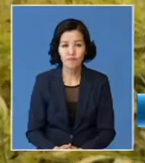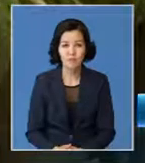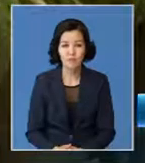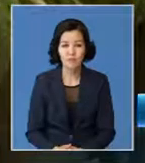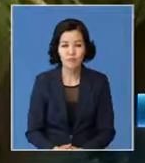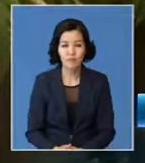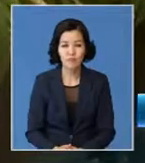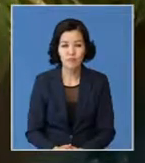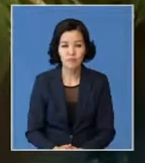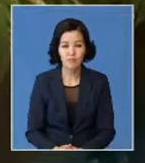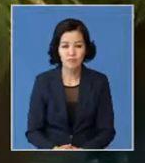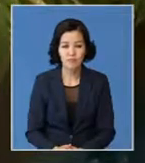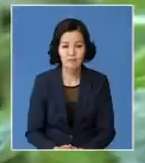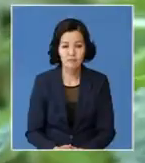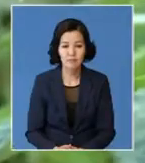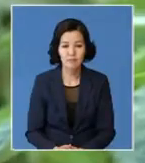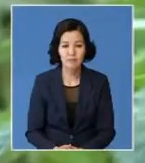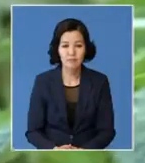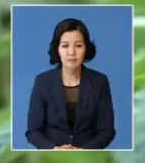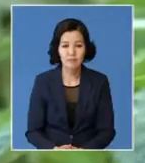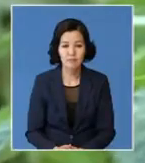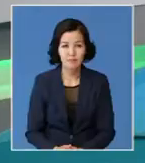по материалам интернет-ресурсов.